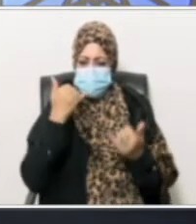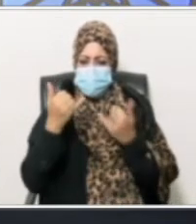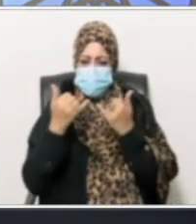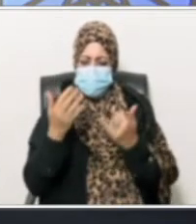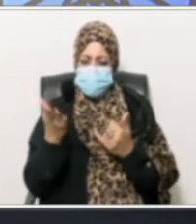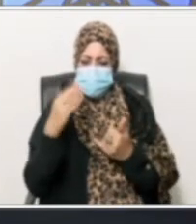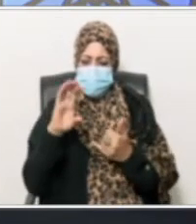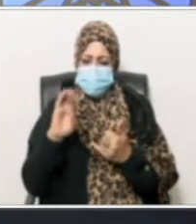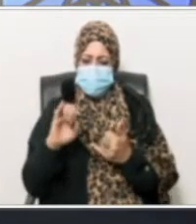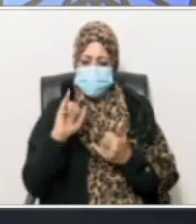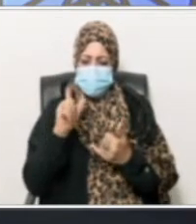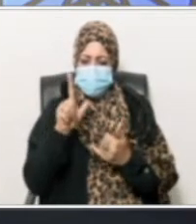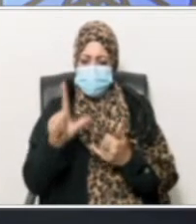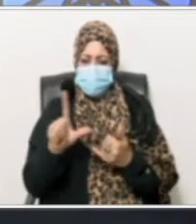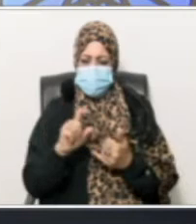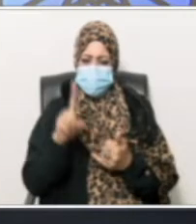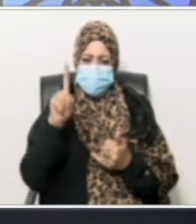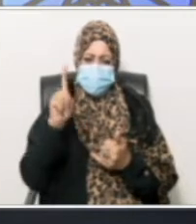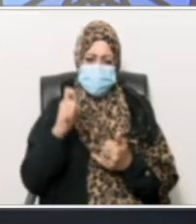الأخ محمد من طرابلس.